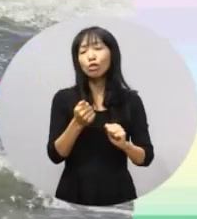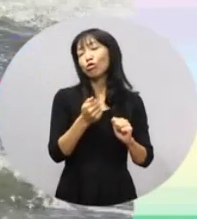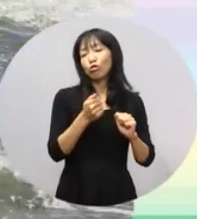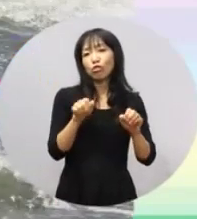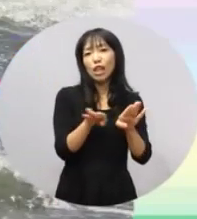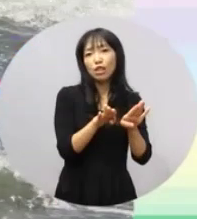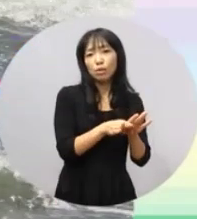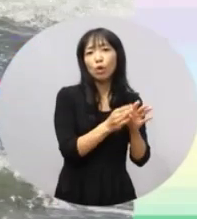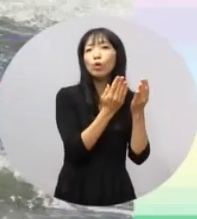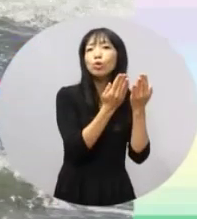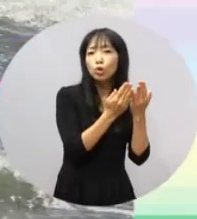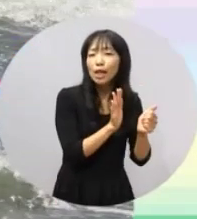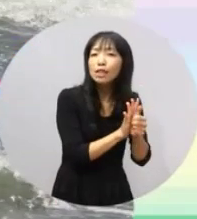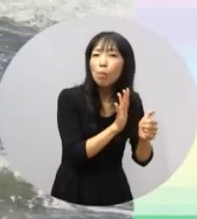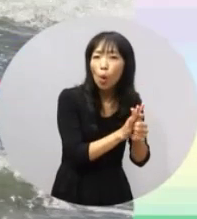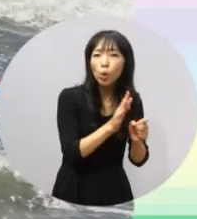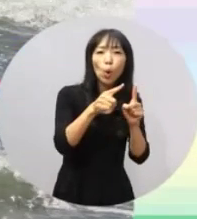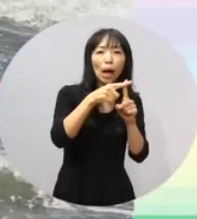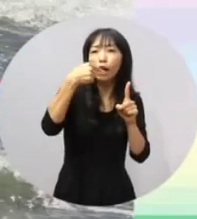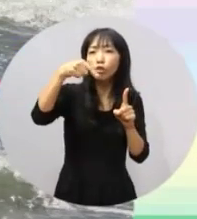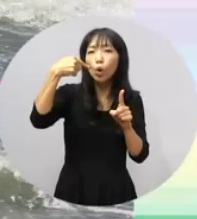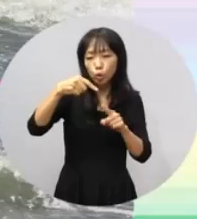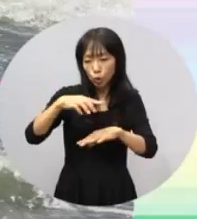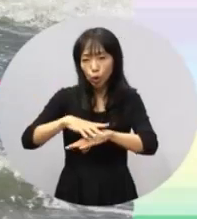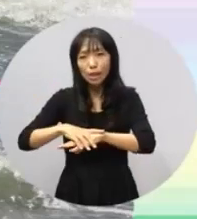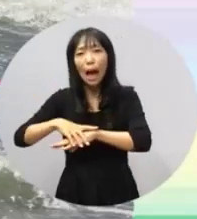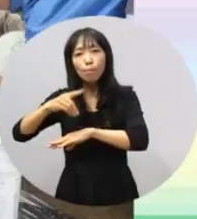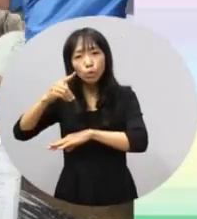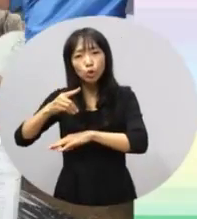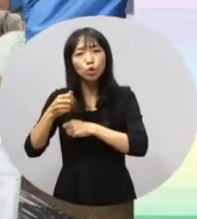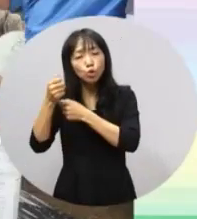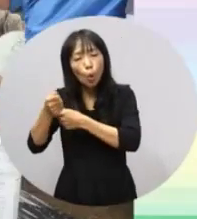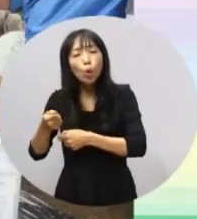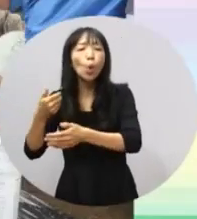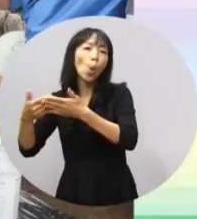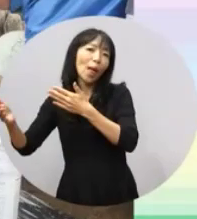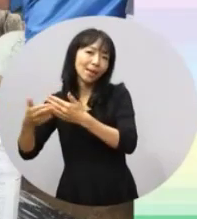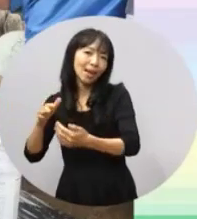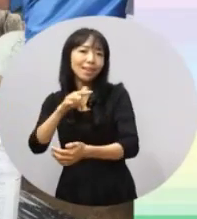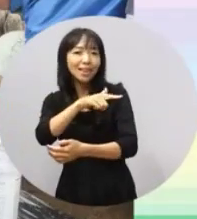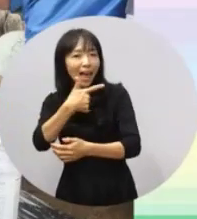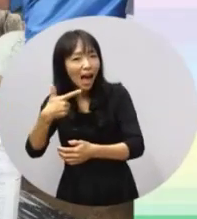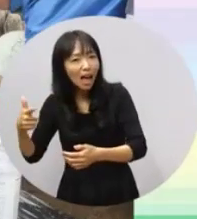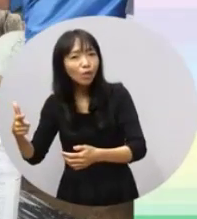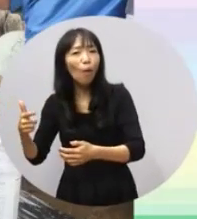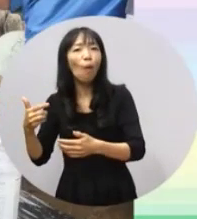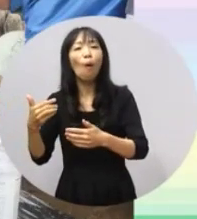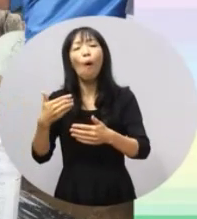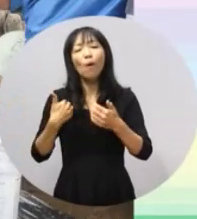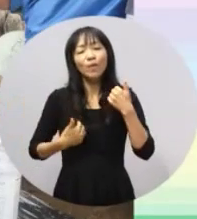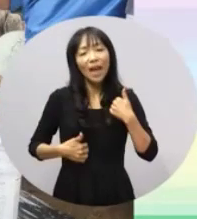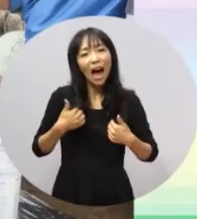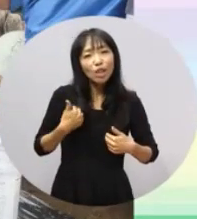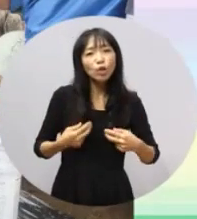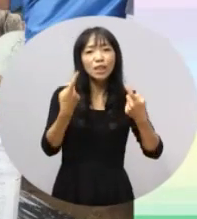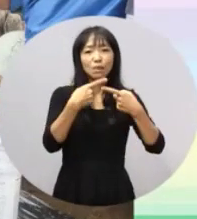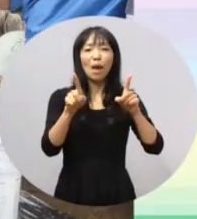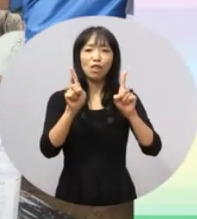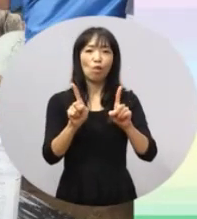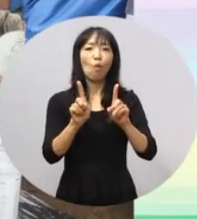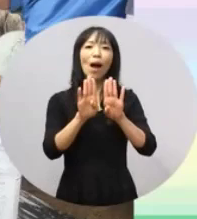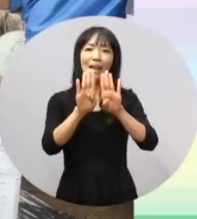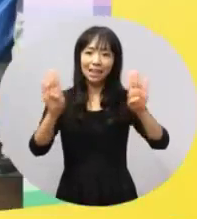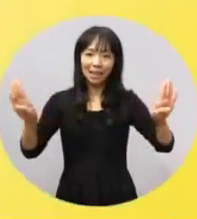をはじめ科学教室キャンプ農業体験などなど楽しいイベントを開催しまし